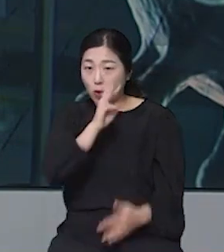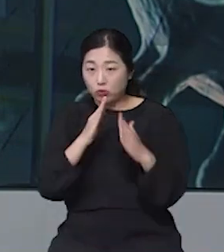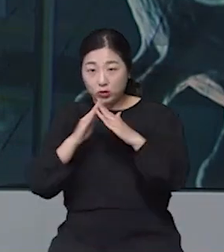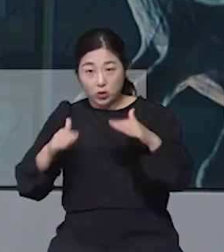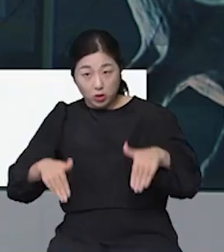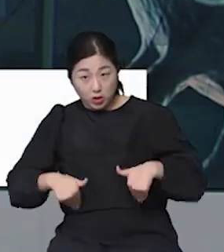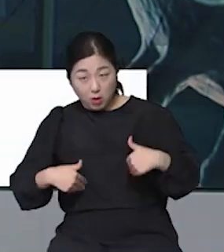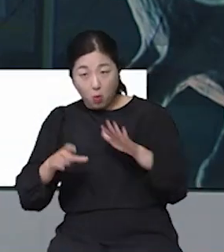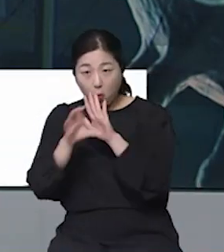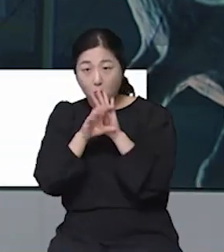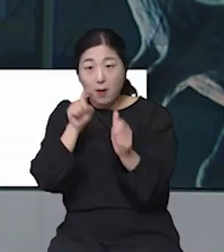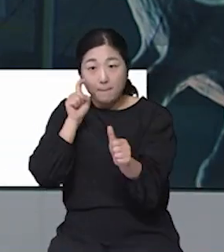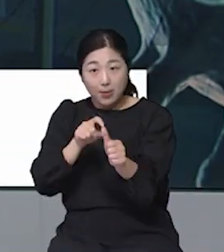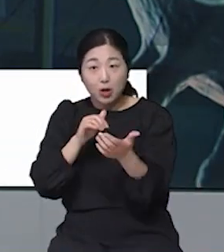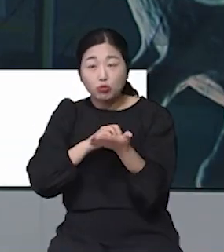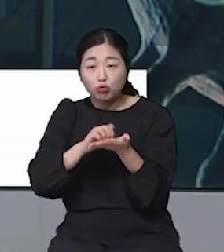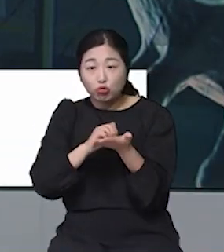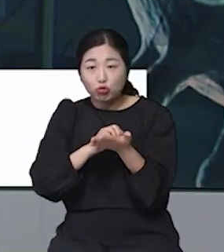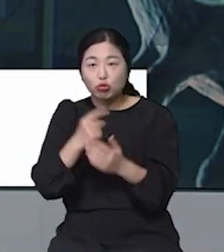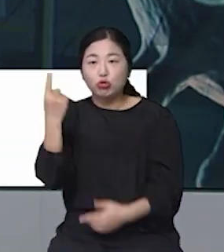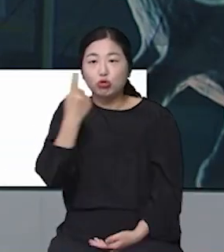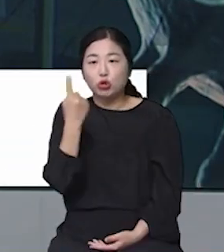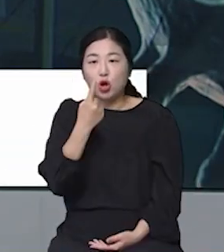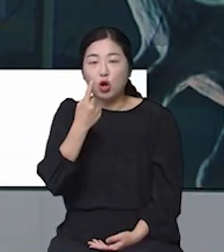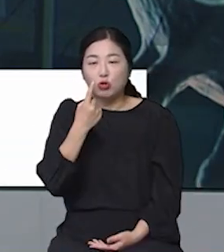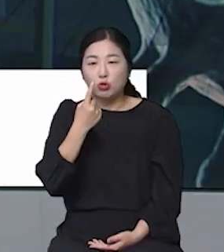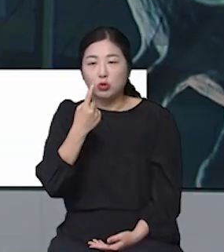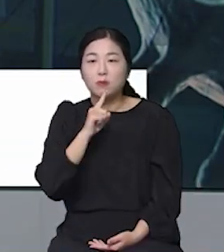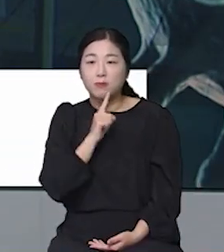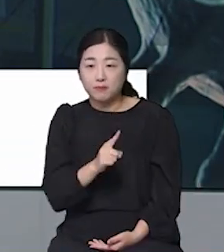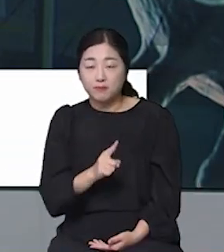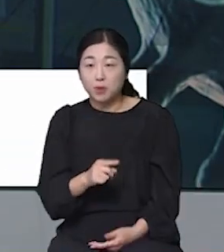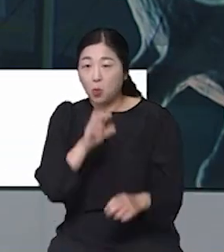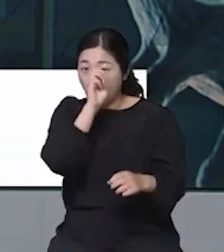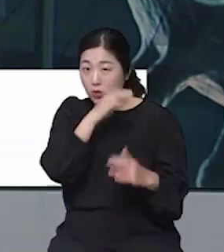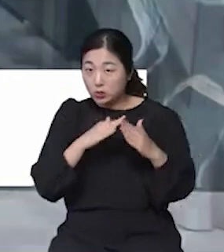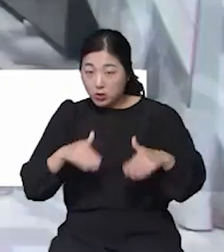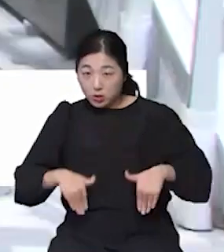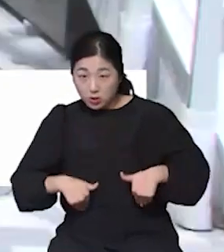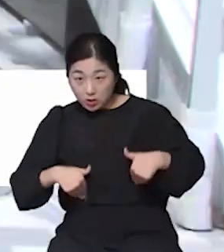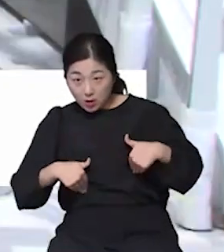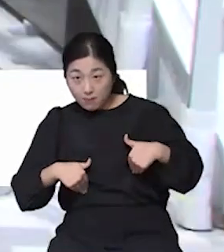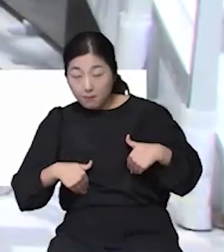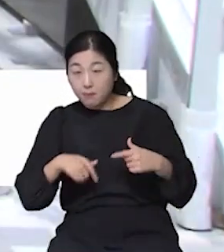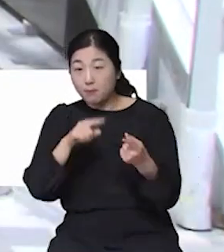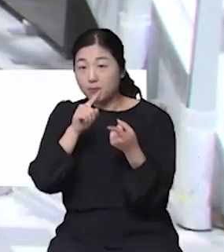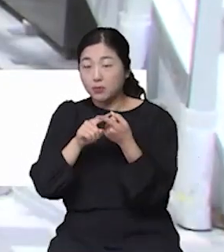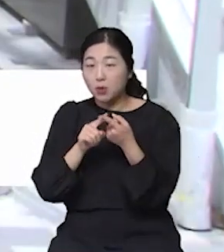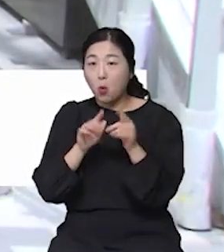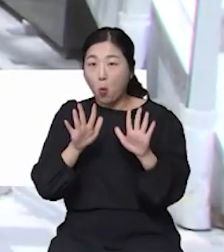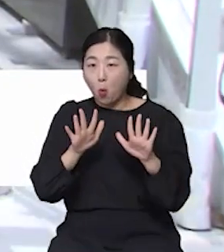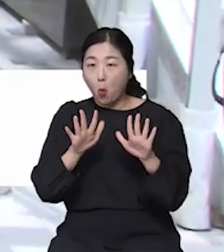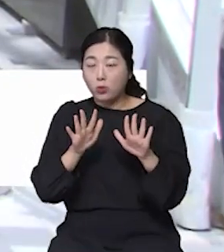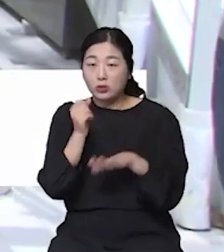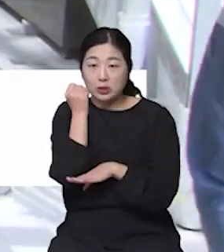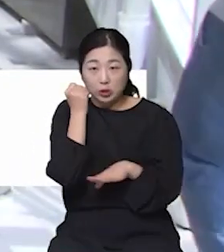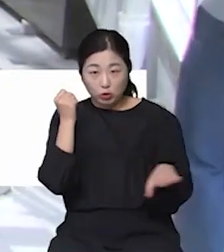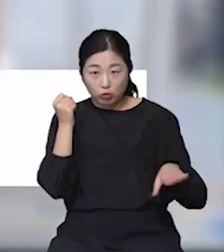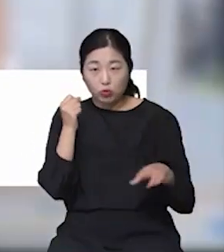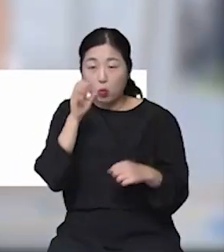광주 전남 코로나19 확진자 수가 1,000명대로 집계됐습니다. 광주광역시와 전라남도 방역당국은 오늘 0시